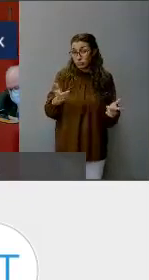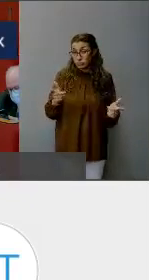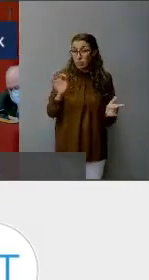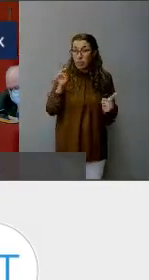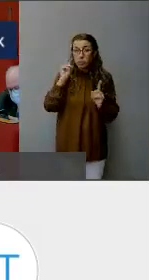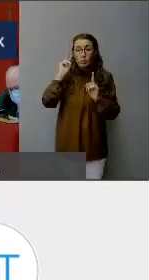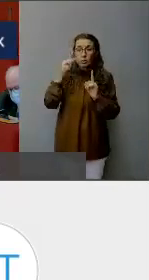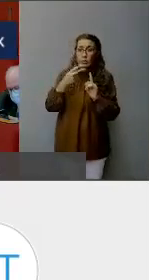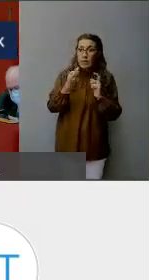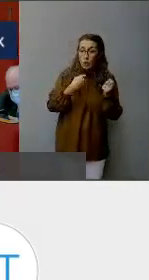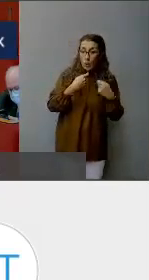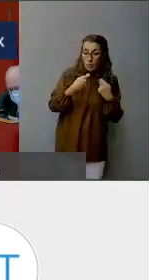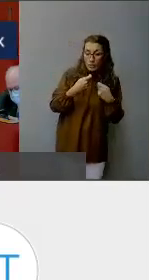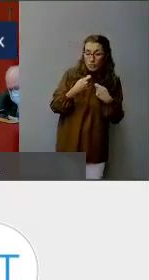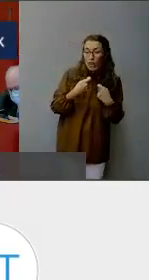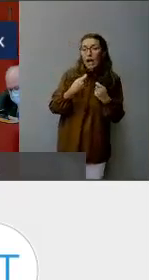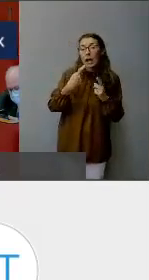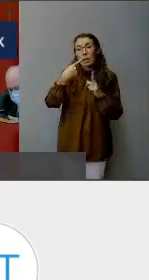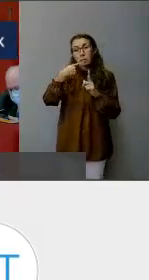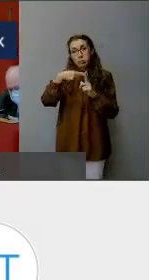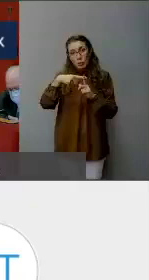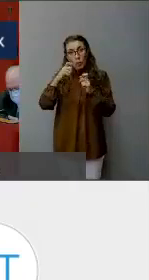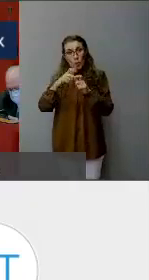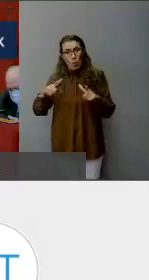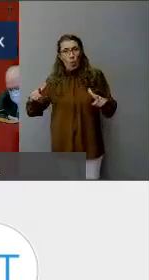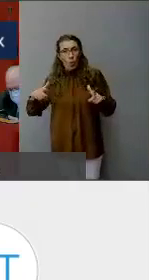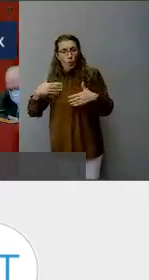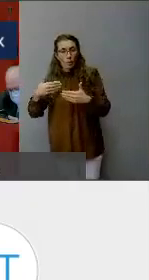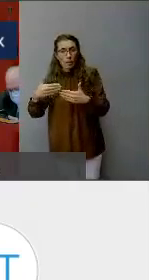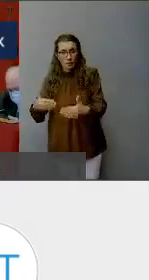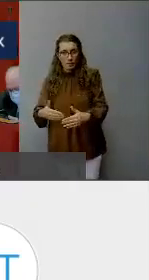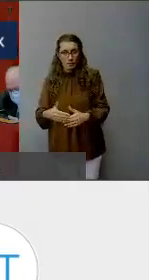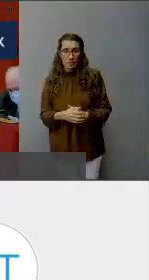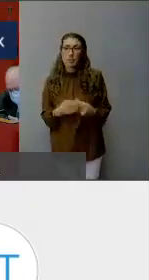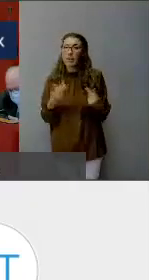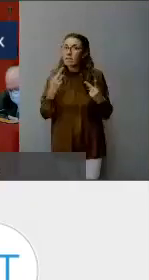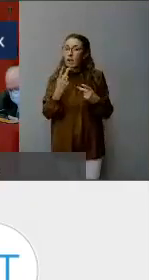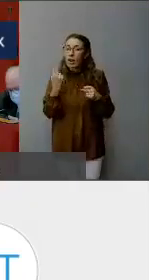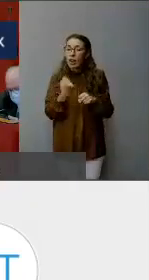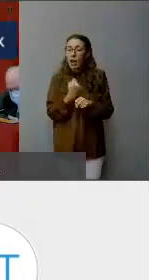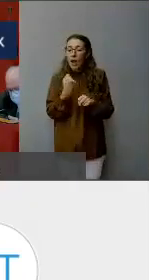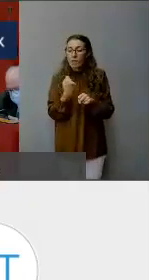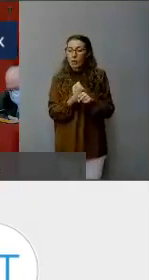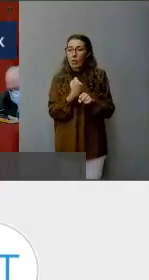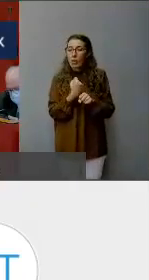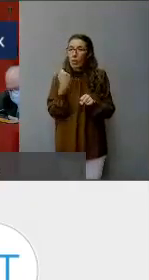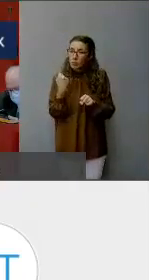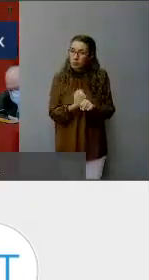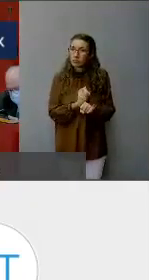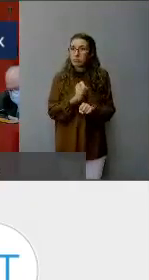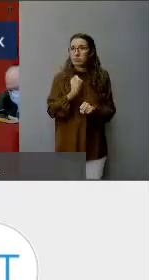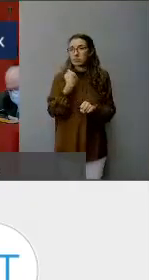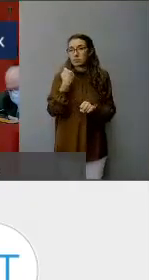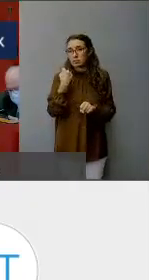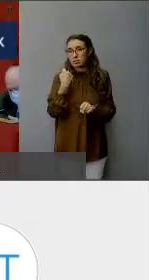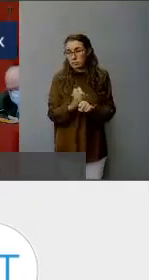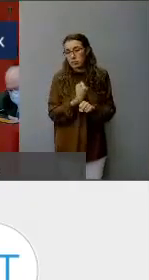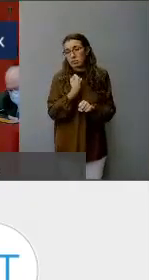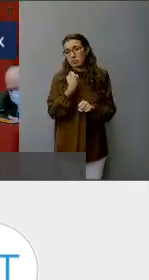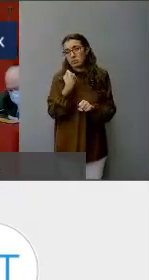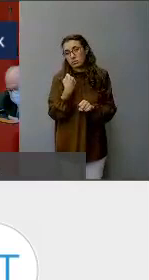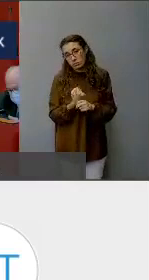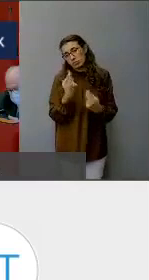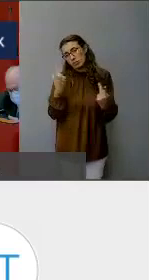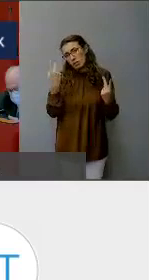che urbanistico però i lavori sono sempre andati avanti molto adagio sono